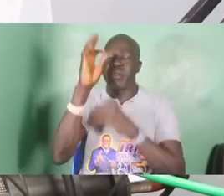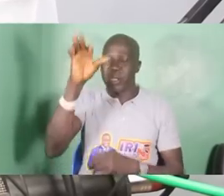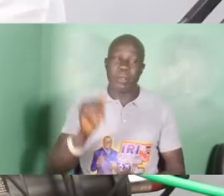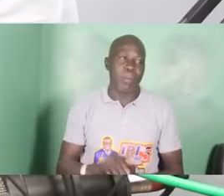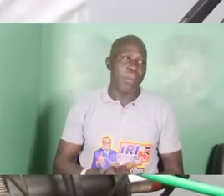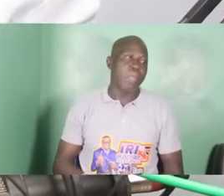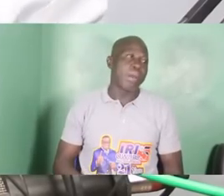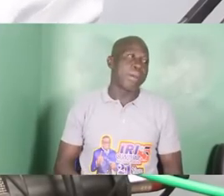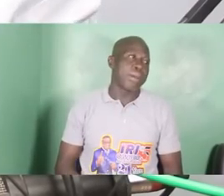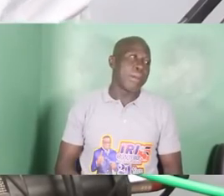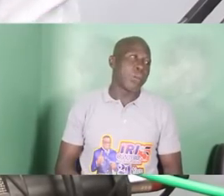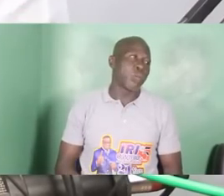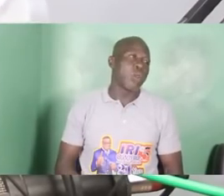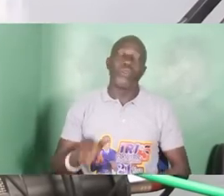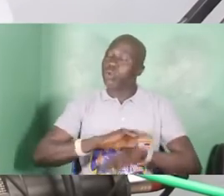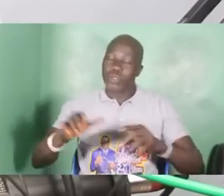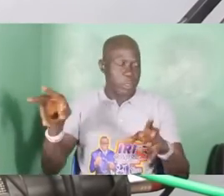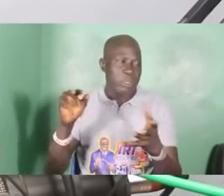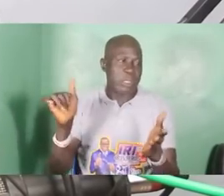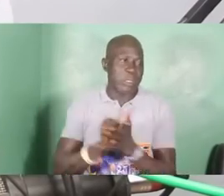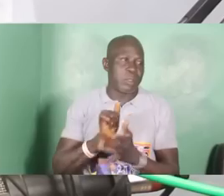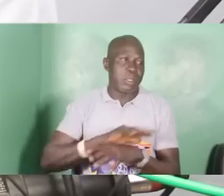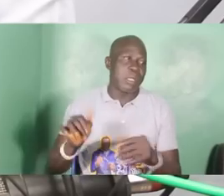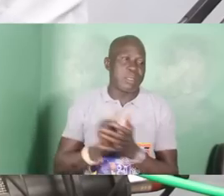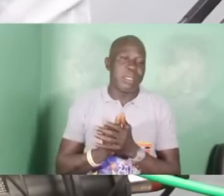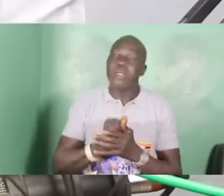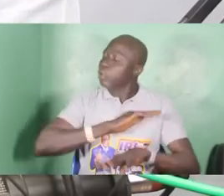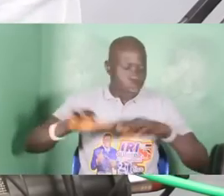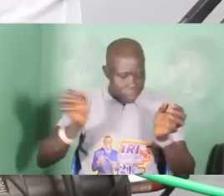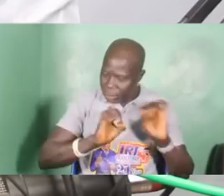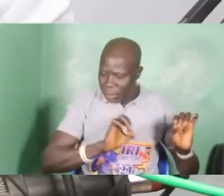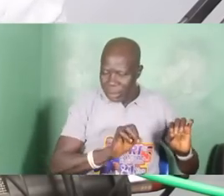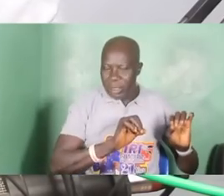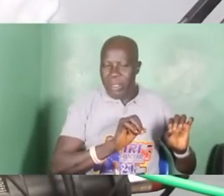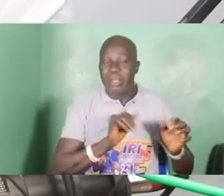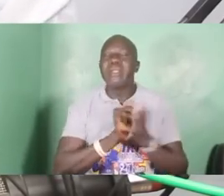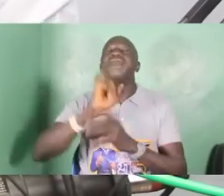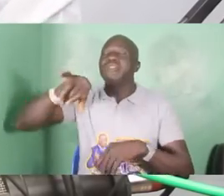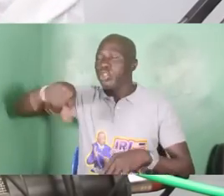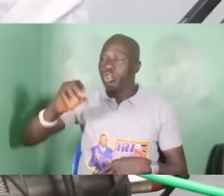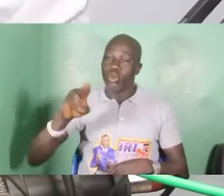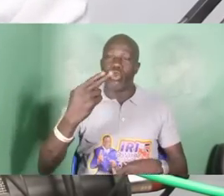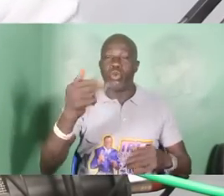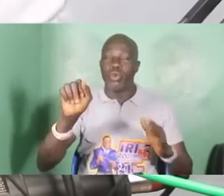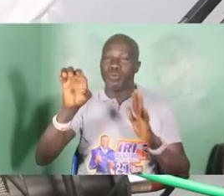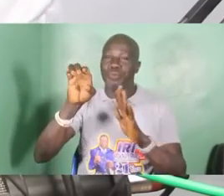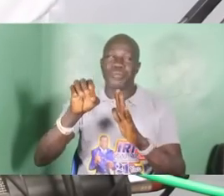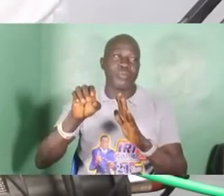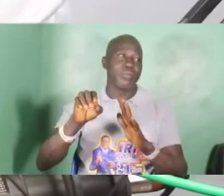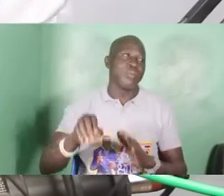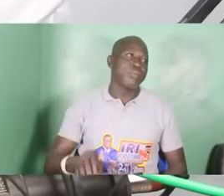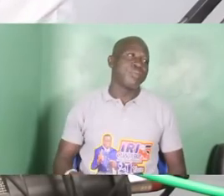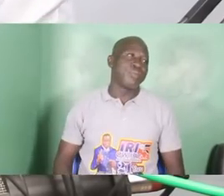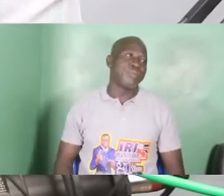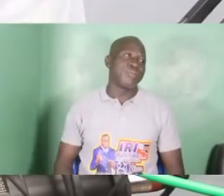ẹja no mọ́tẹ̀ kanyu mọ́kanyu mọ́kanyu ó yẹ ká kàti johanu but tábà táàmù àlọ́